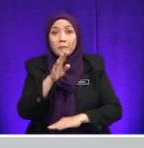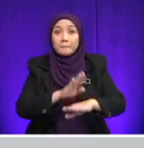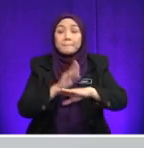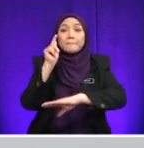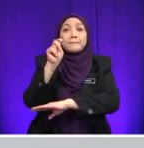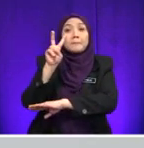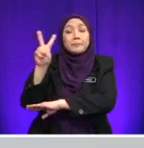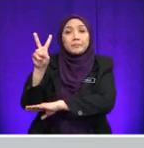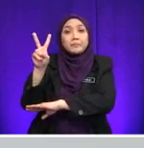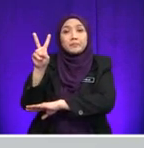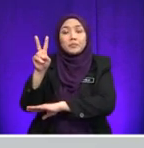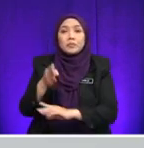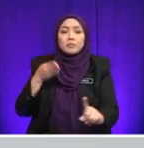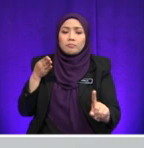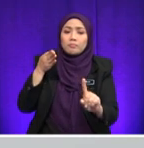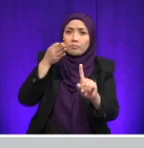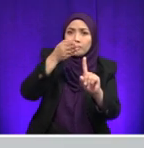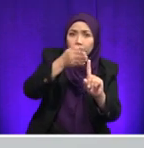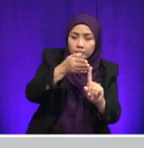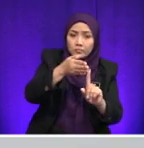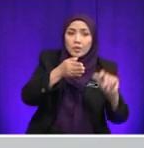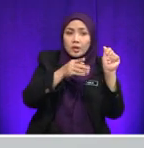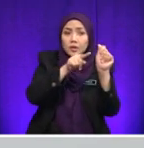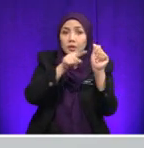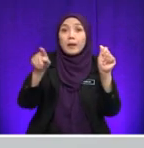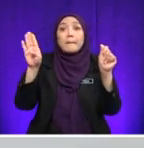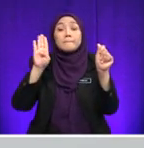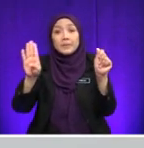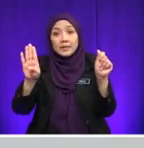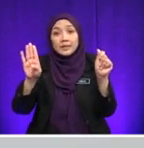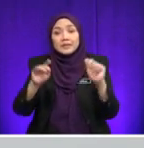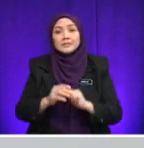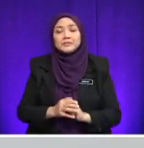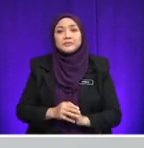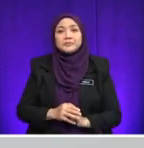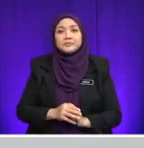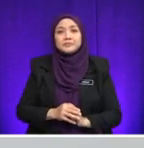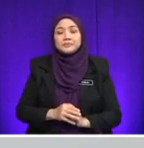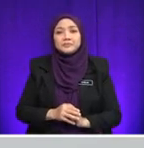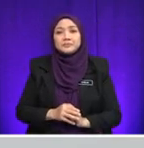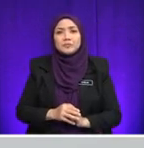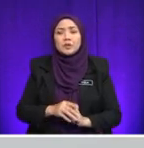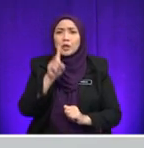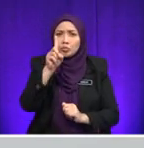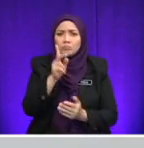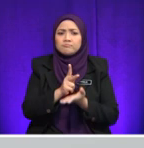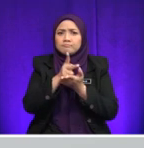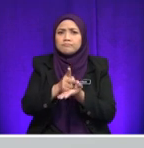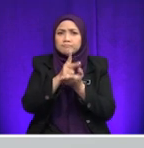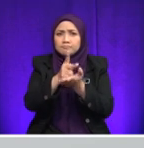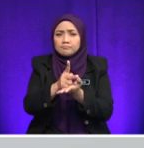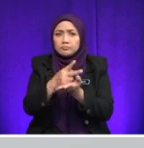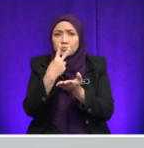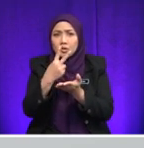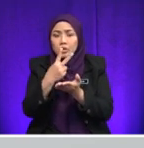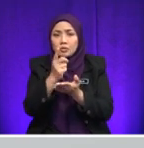menuju antara pangkalan E dan juga pangkalan B dan sebuah kapal dapat di kesan ini pada